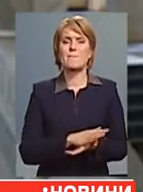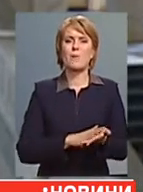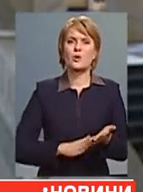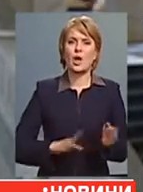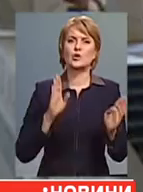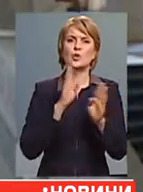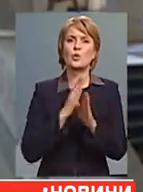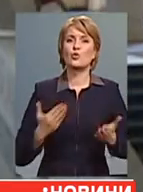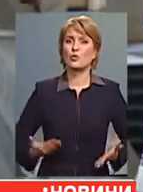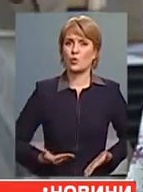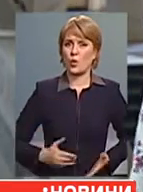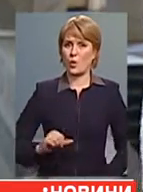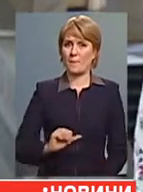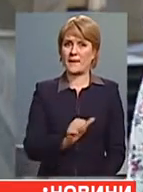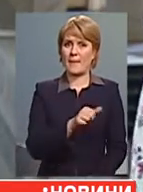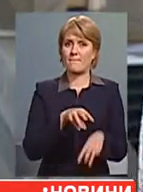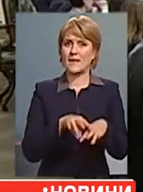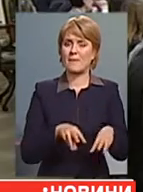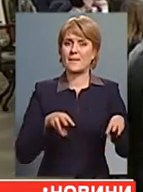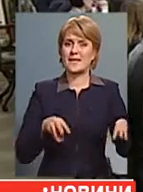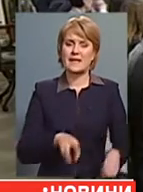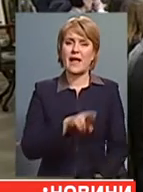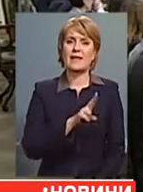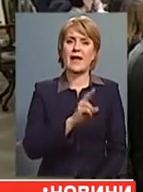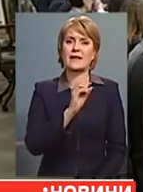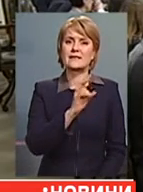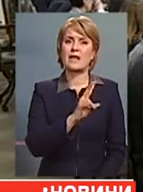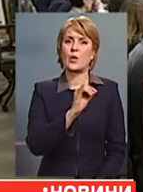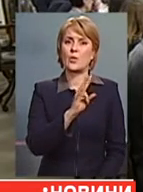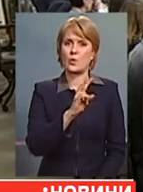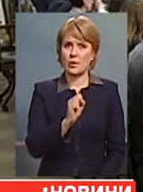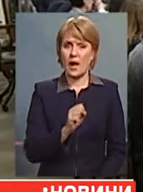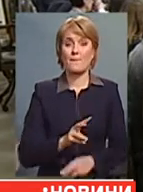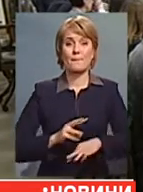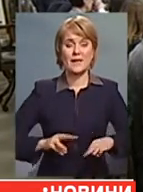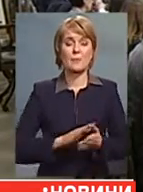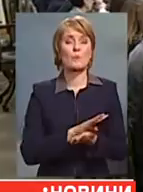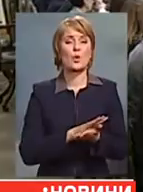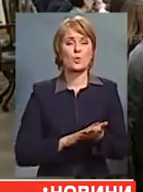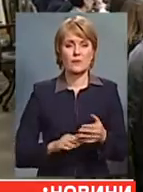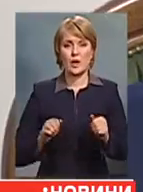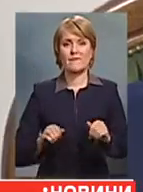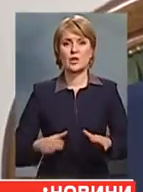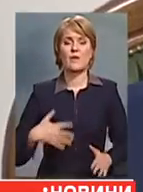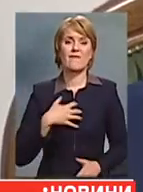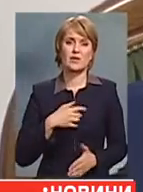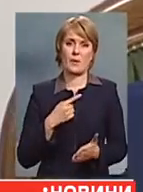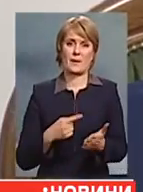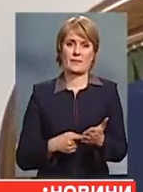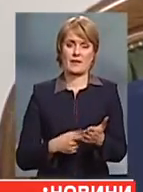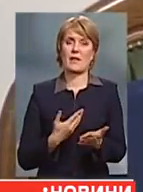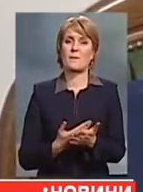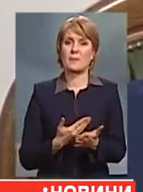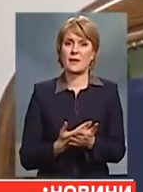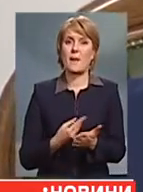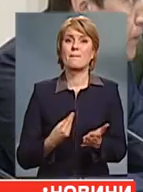прем'єр-міністра Арсенія Яценюка, у парламенті продовжують вирішувати важливі для країни питання, зокрема, це матеріальне